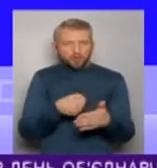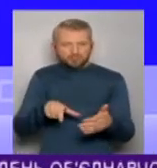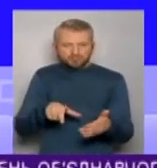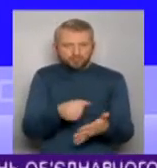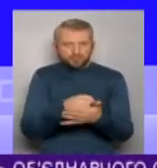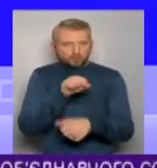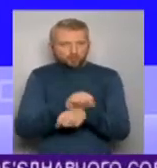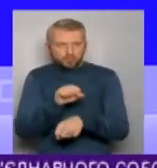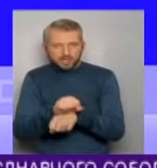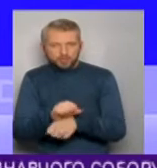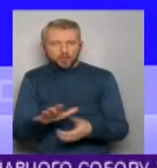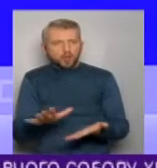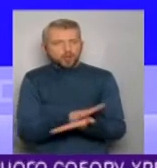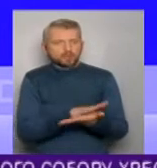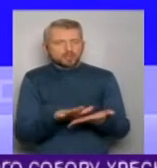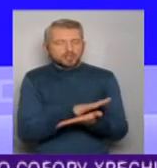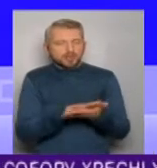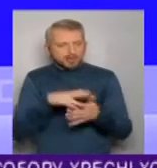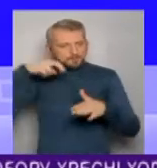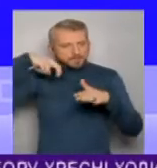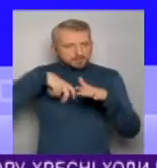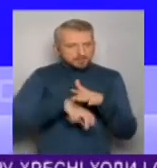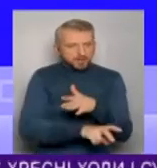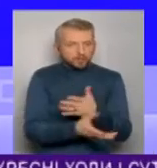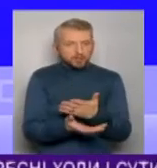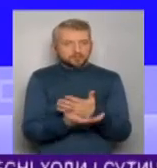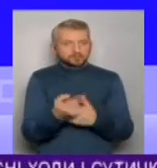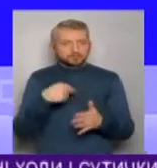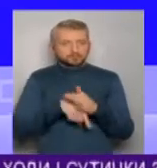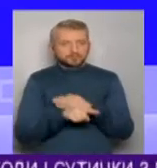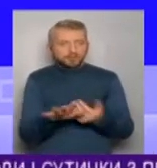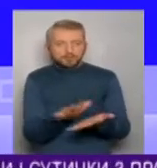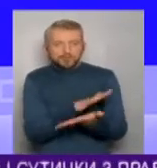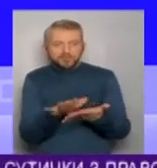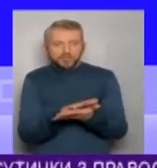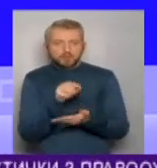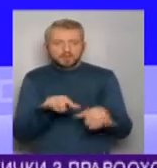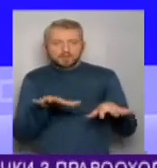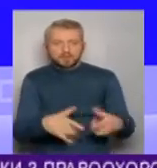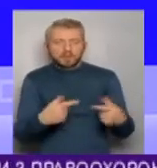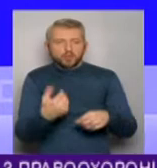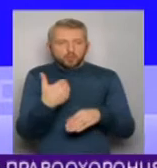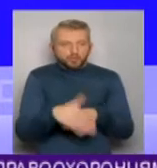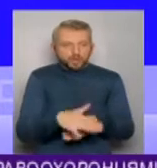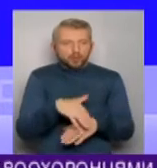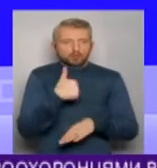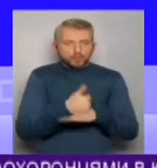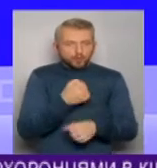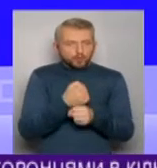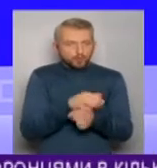транспорту, очищення підземних переходів, тобто підчищаємо ті місця, де вже основну роботу